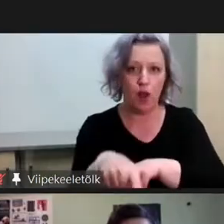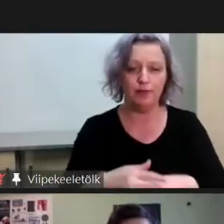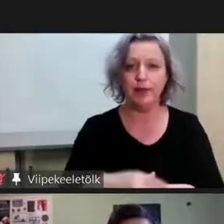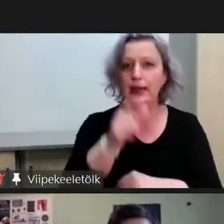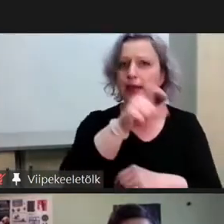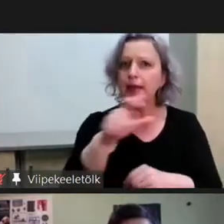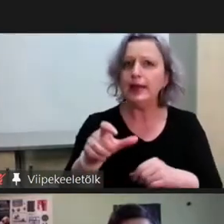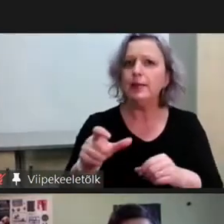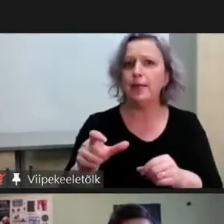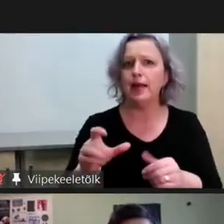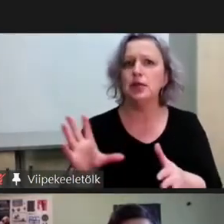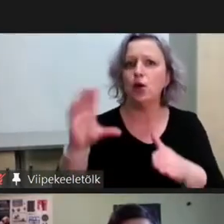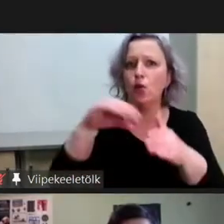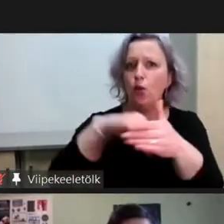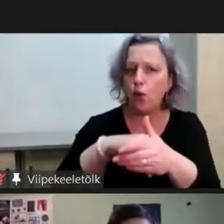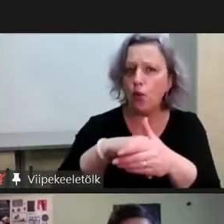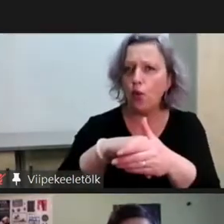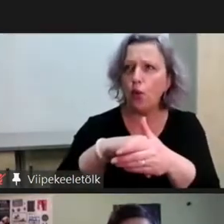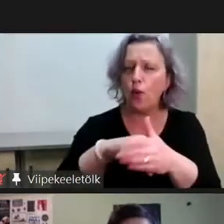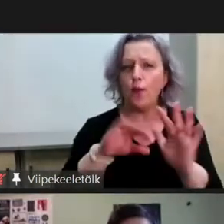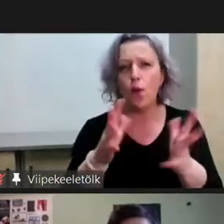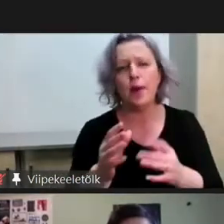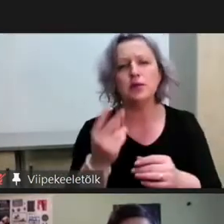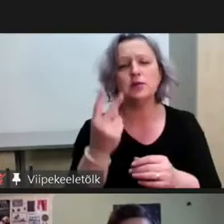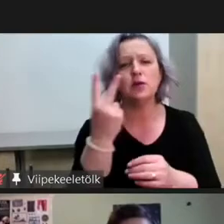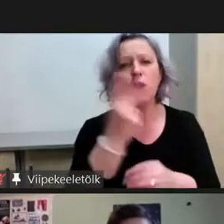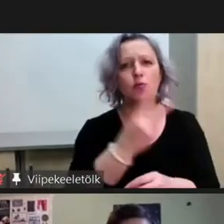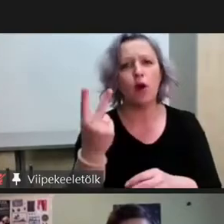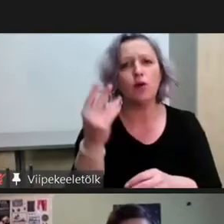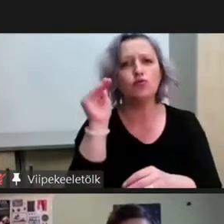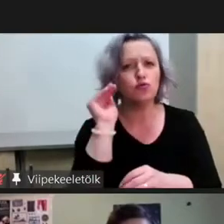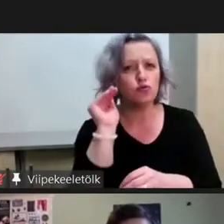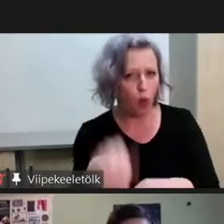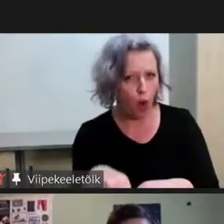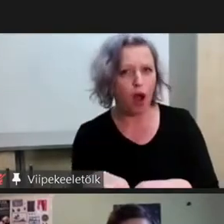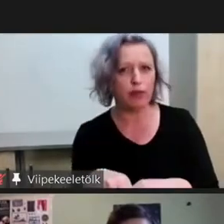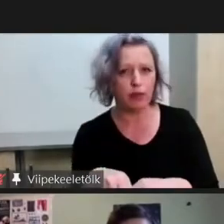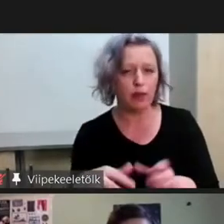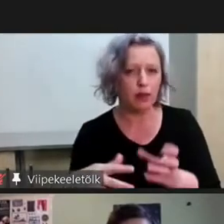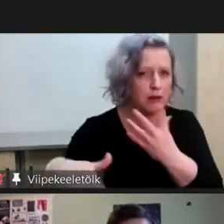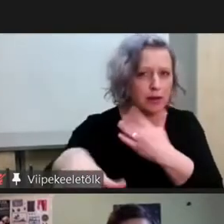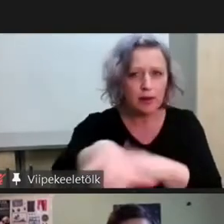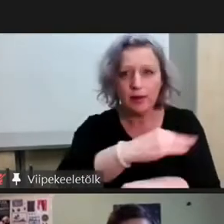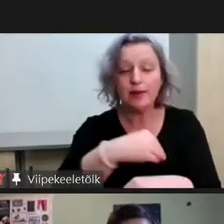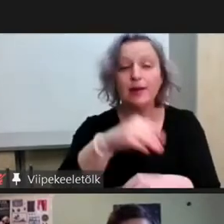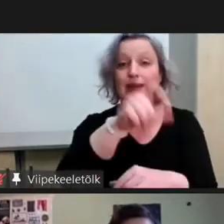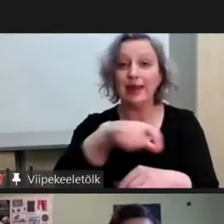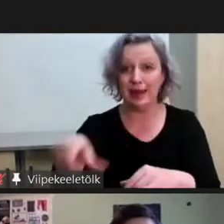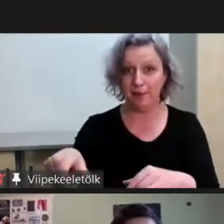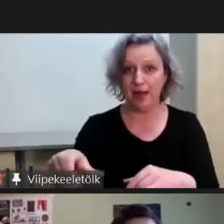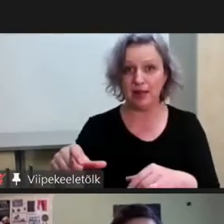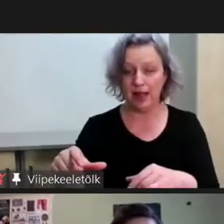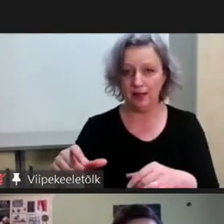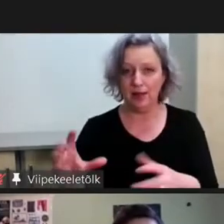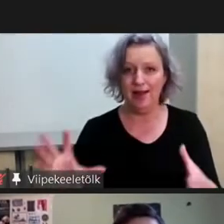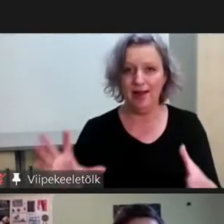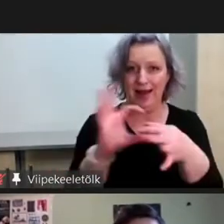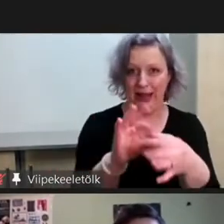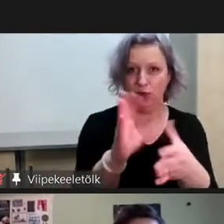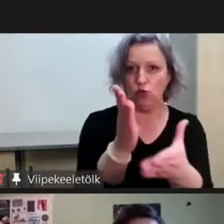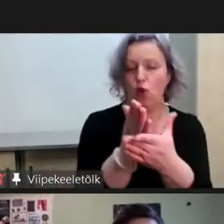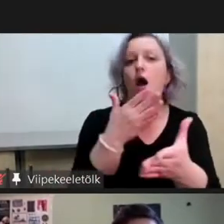katuse alla ligikaudu 22 000. Need on siis kõik inimesed, kes on liitunud siis